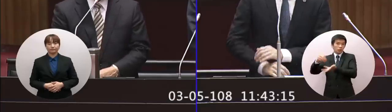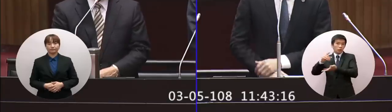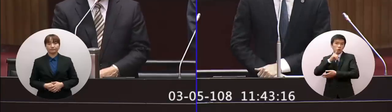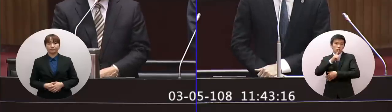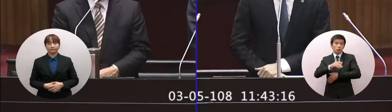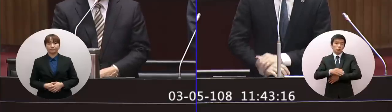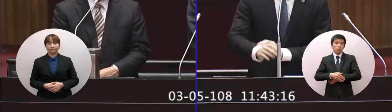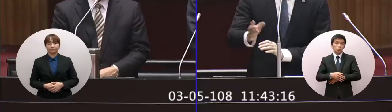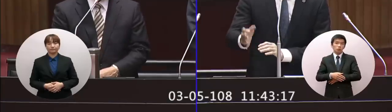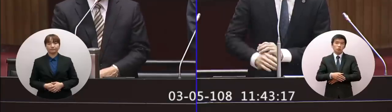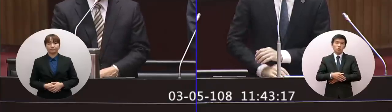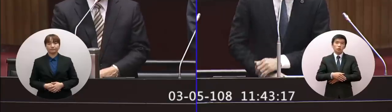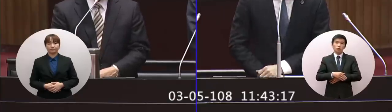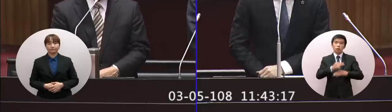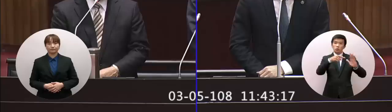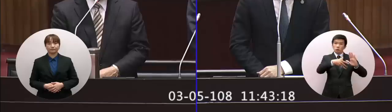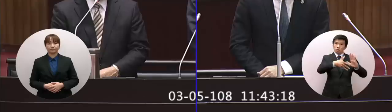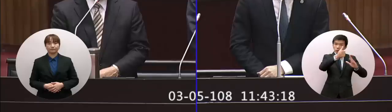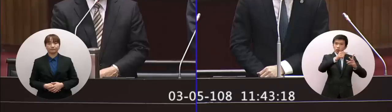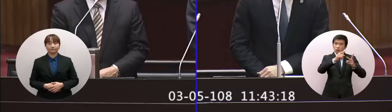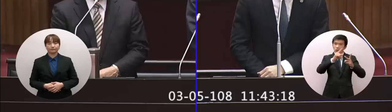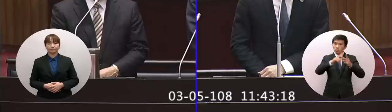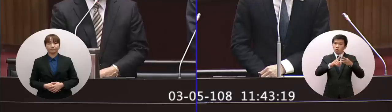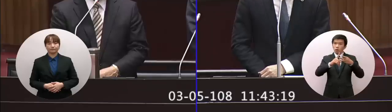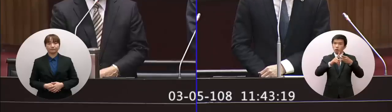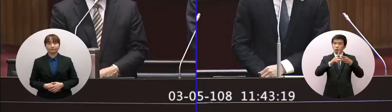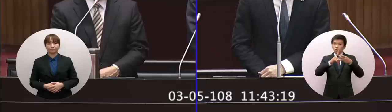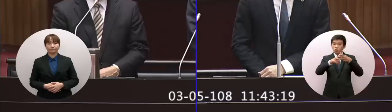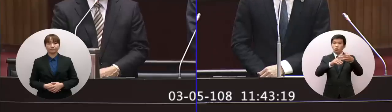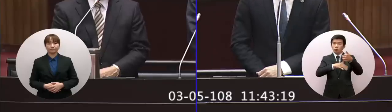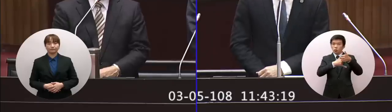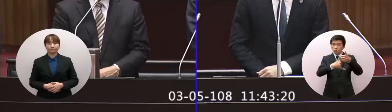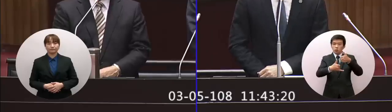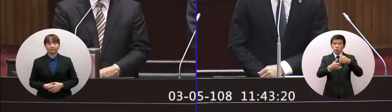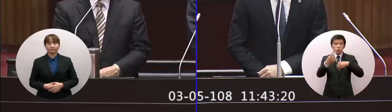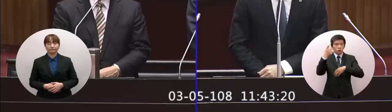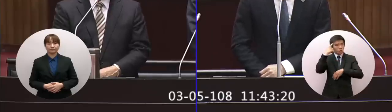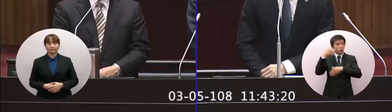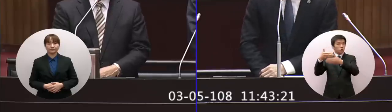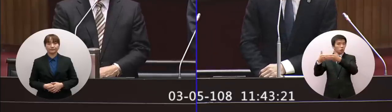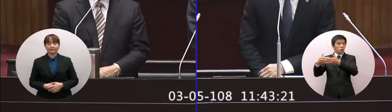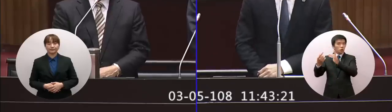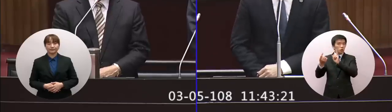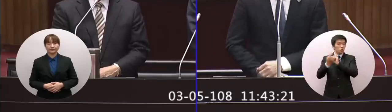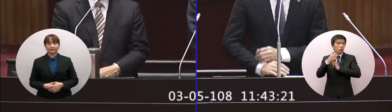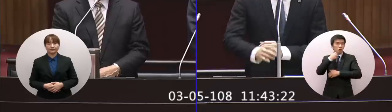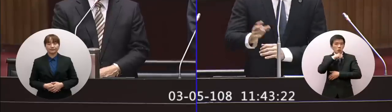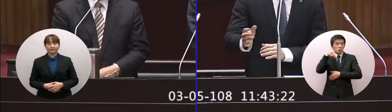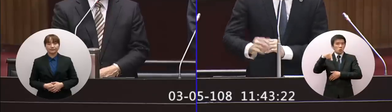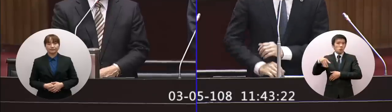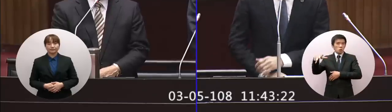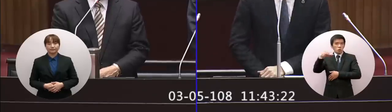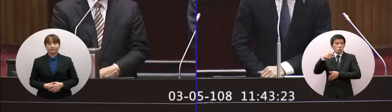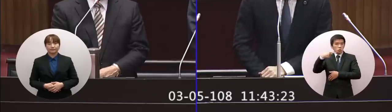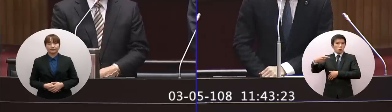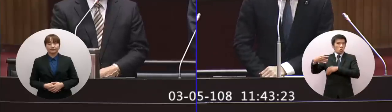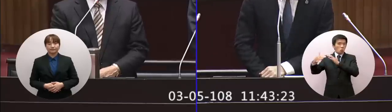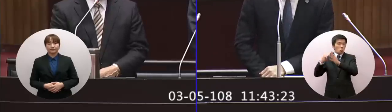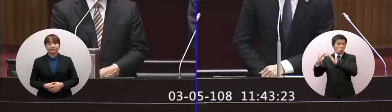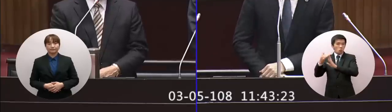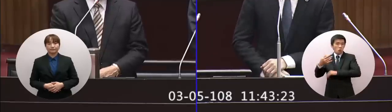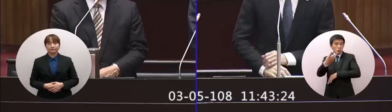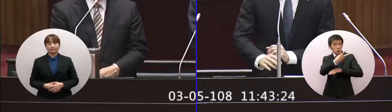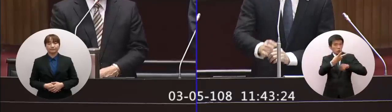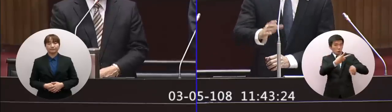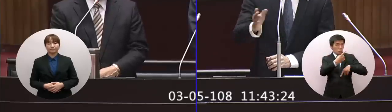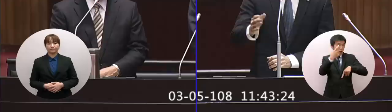敢若讲是院长甲主委吼认为。即、这个中国对台湾哦的统战啦吼，伊讲这是恁两个的即个看法。